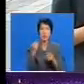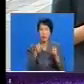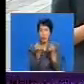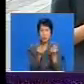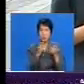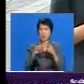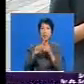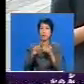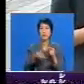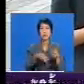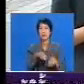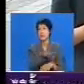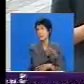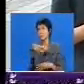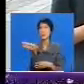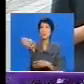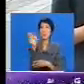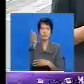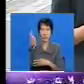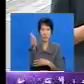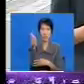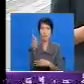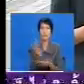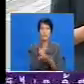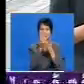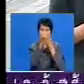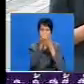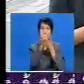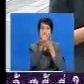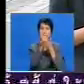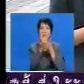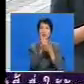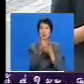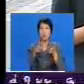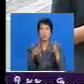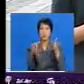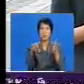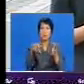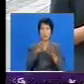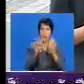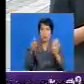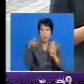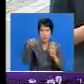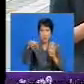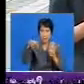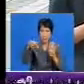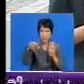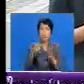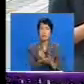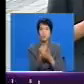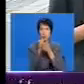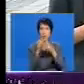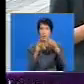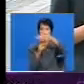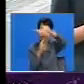ลี้ยวขวาได้ค่ะนี่อาจจะเป็นวิธีหนึ่งนะคะที่จะช่วยบรรเทาในเรื่องของการจราจรช่วงที่สะพานข้ามแยกรัชโย